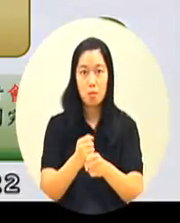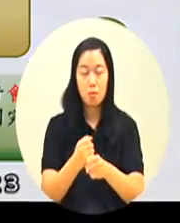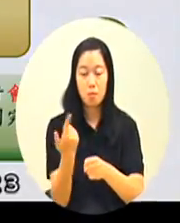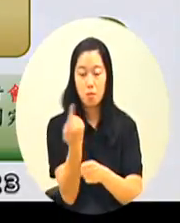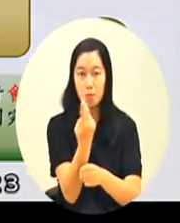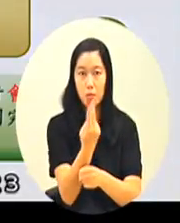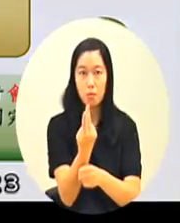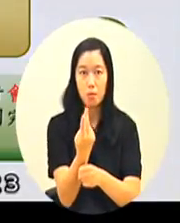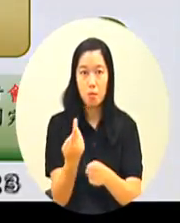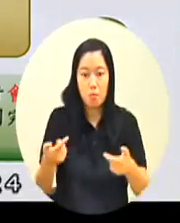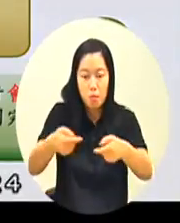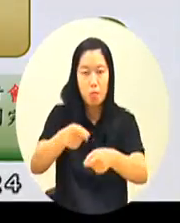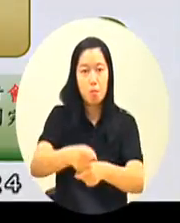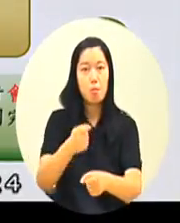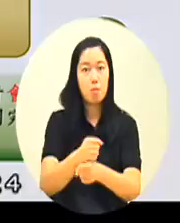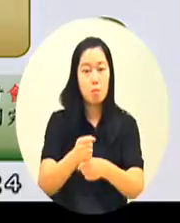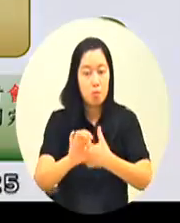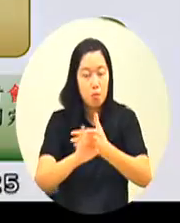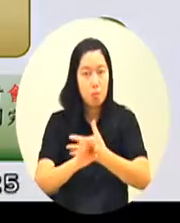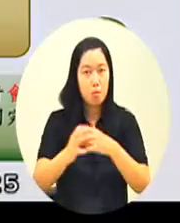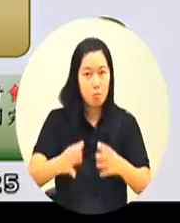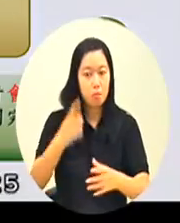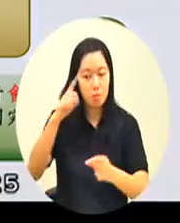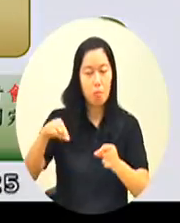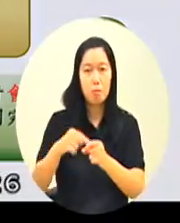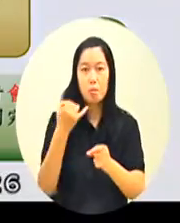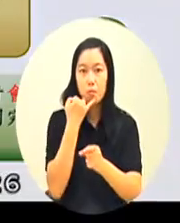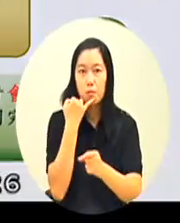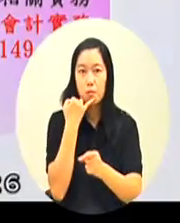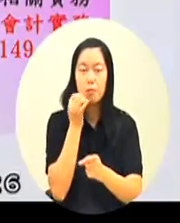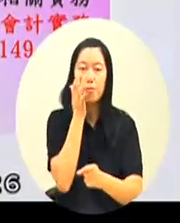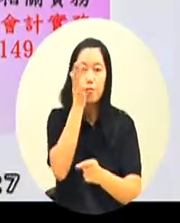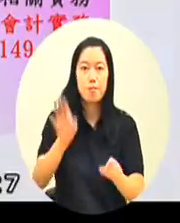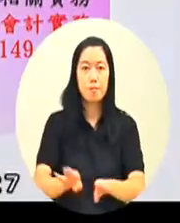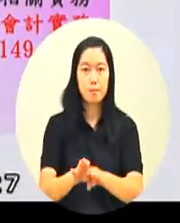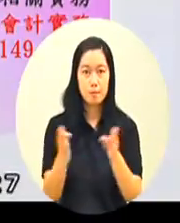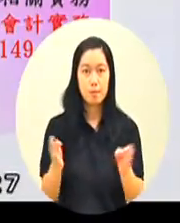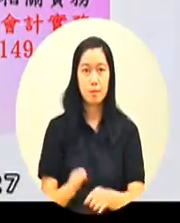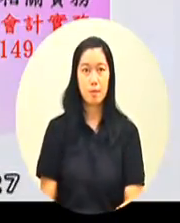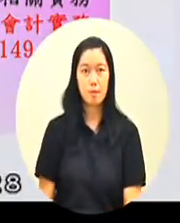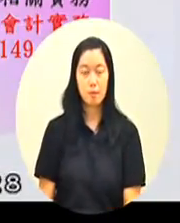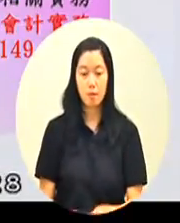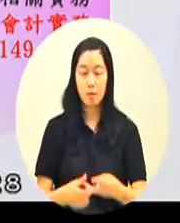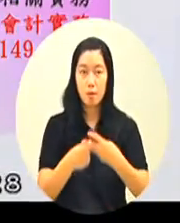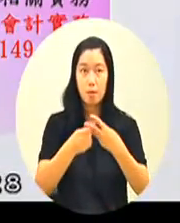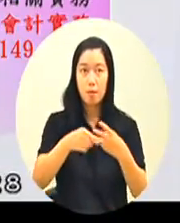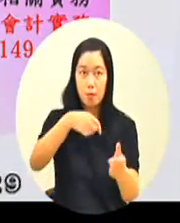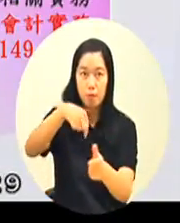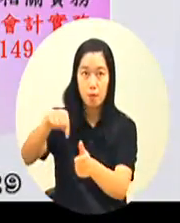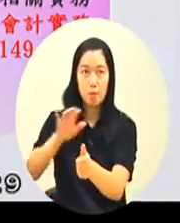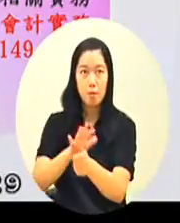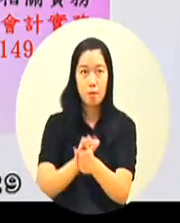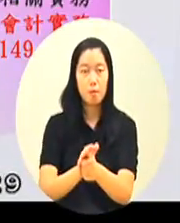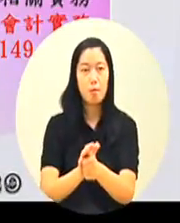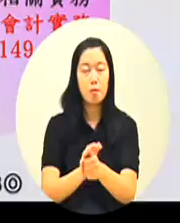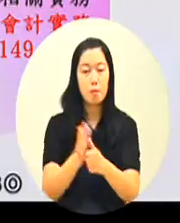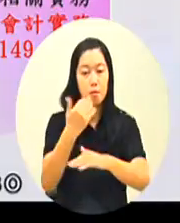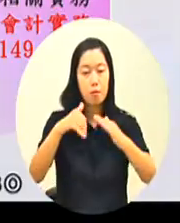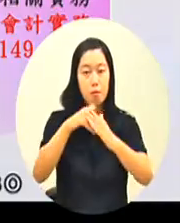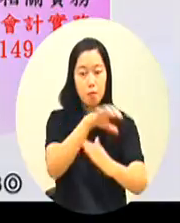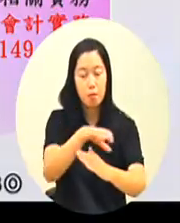办，那明年就会可以很顺利的上手。第三个就是辅导各机关学校的会计